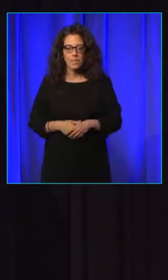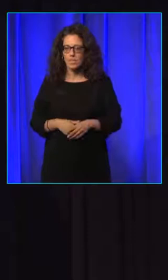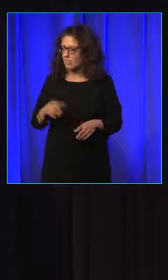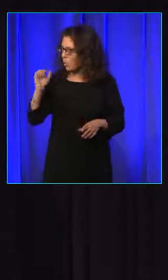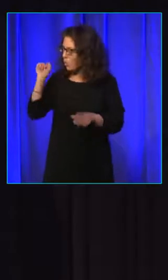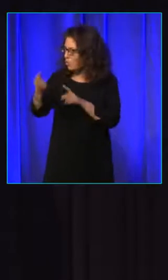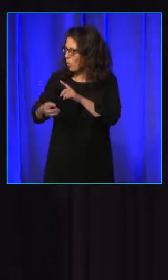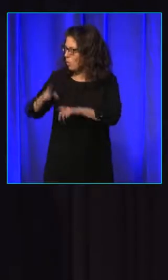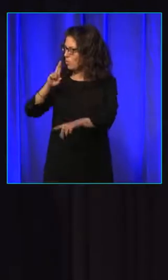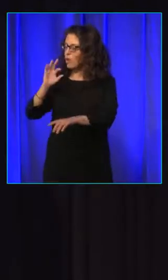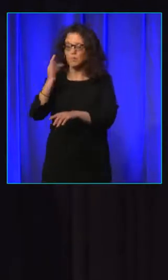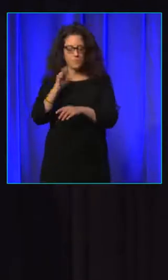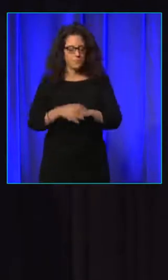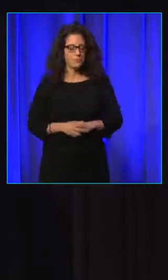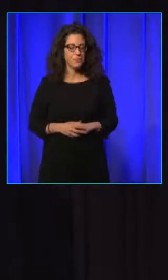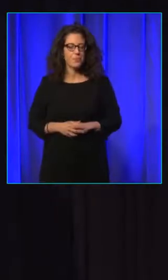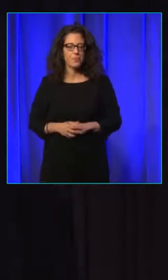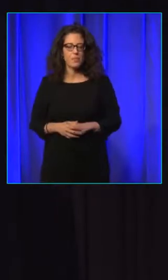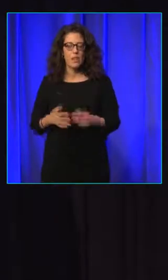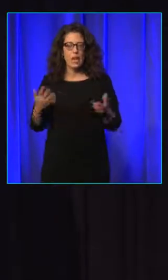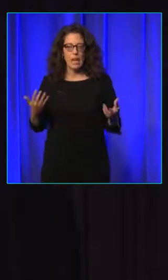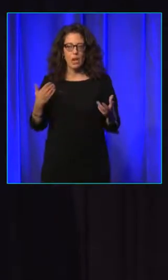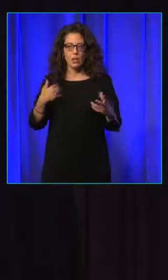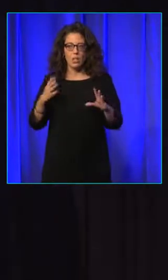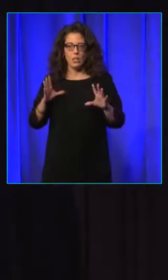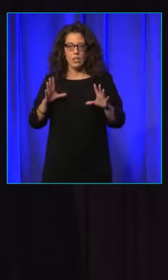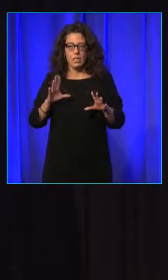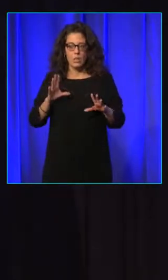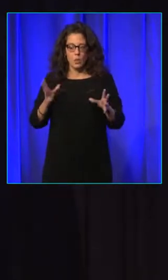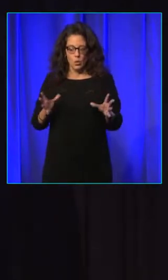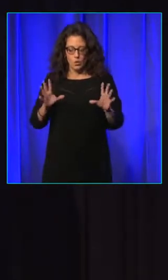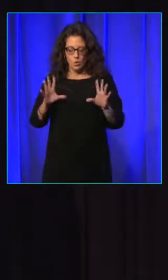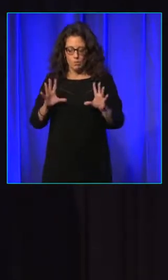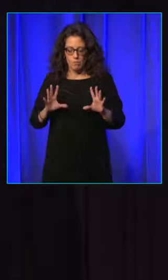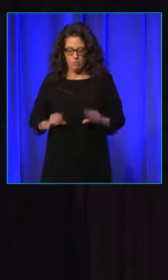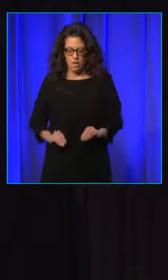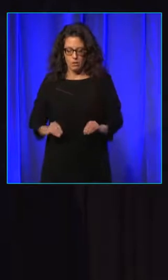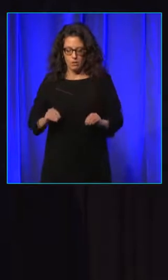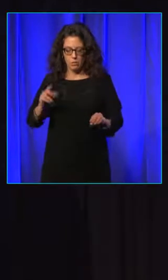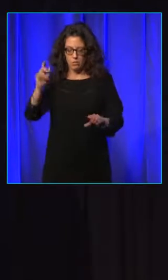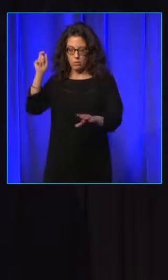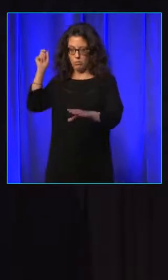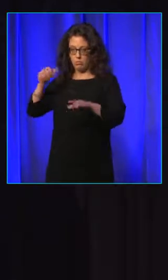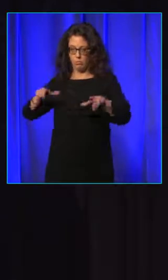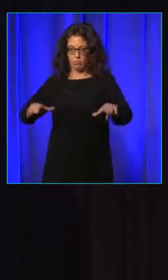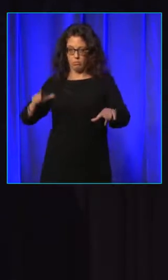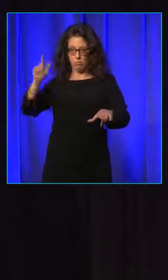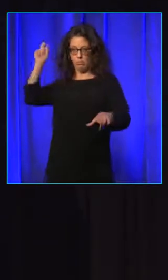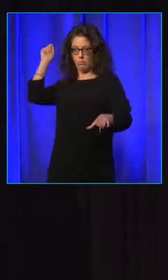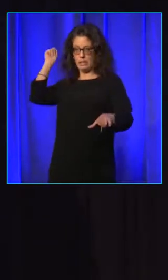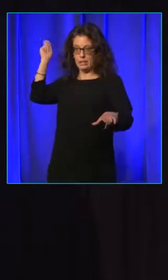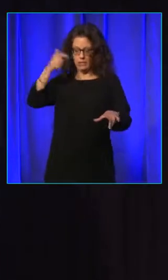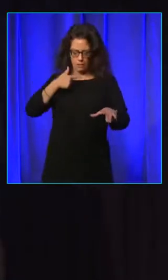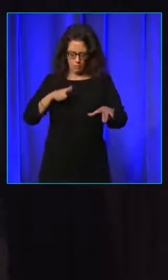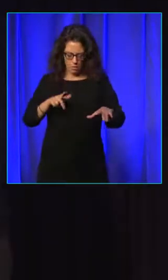Oui, service, retour de service. Je vais me positionner au thé de service. Donc je mets correctement